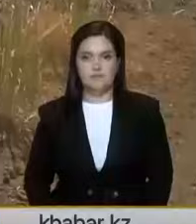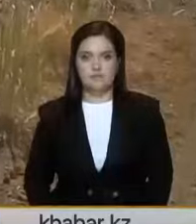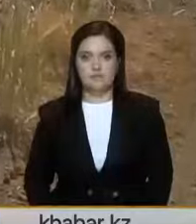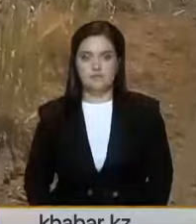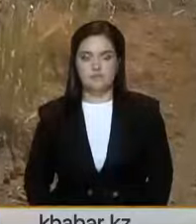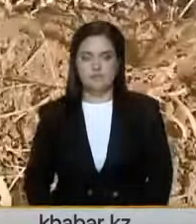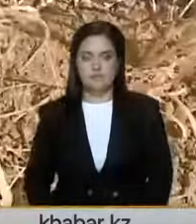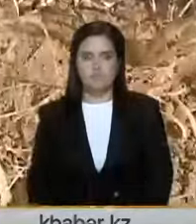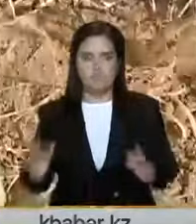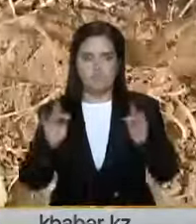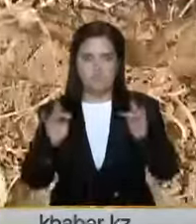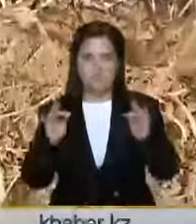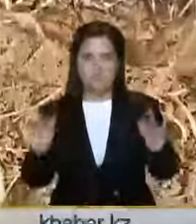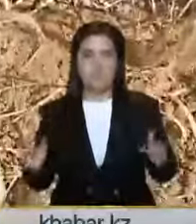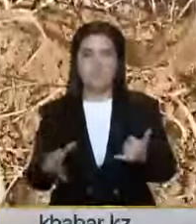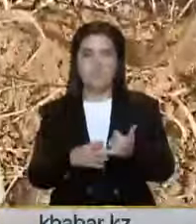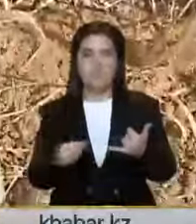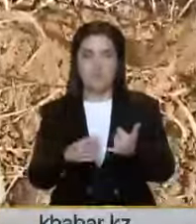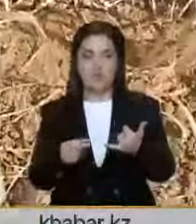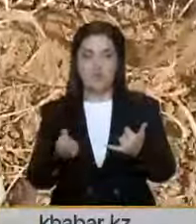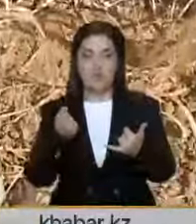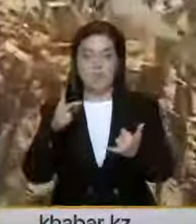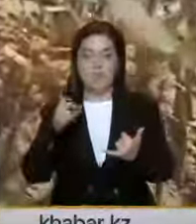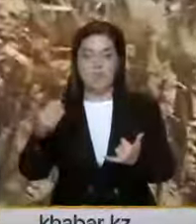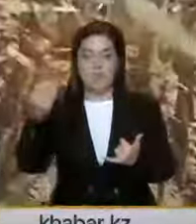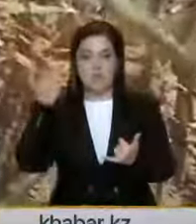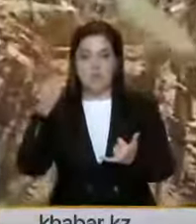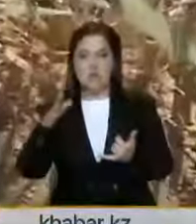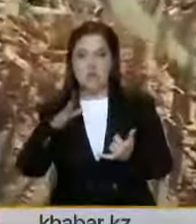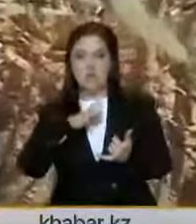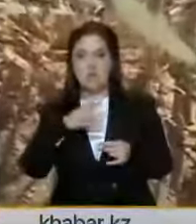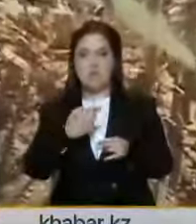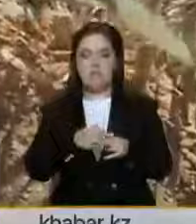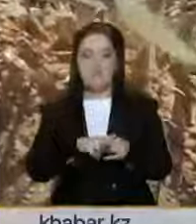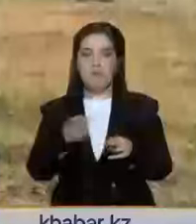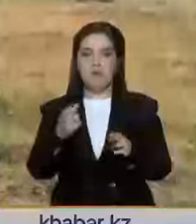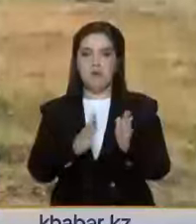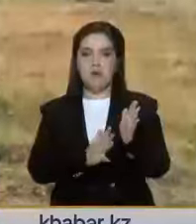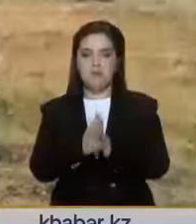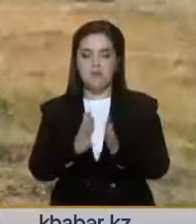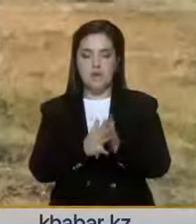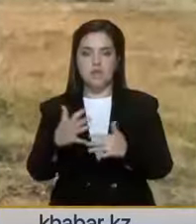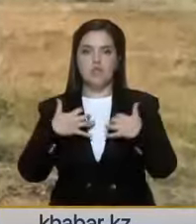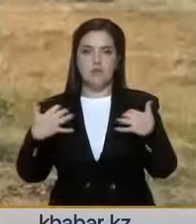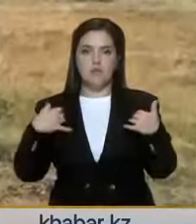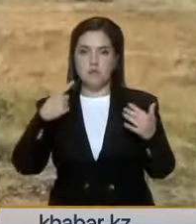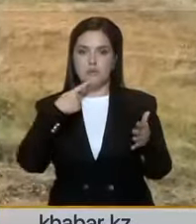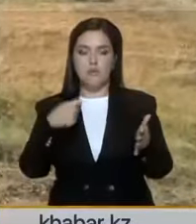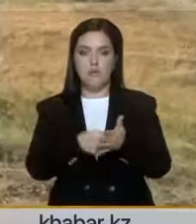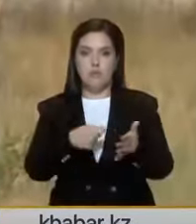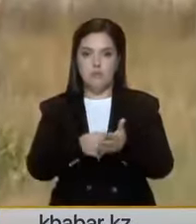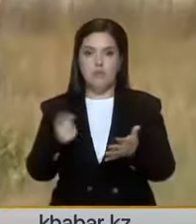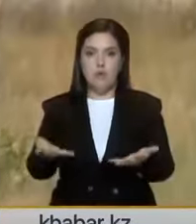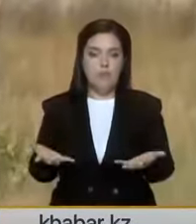Эти пустынные земли в Сарысусском районе еще несколько лет назад были сочными пастбищами. Местный предприниматель получил от Акимата